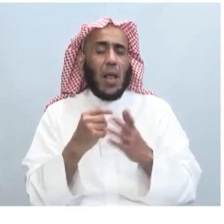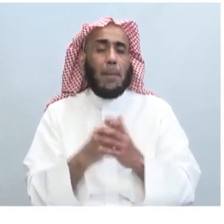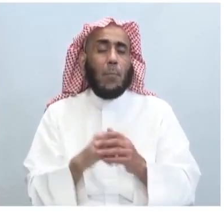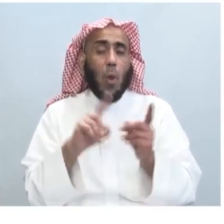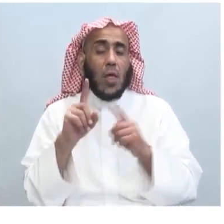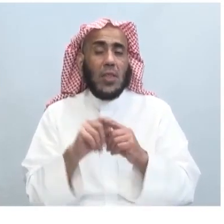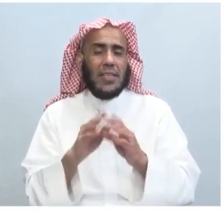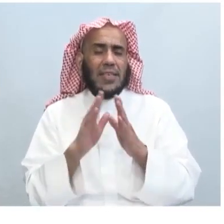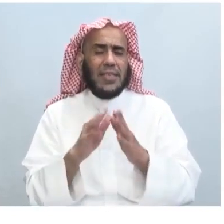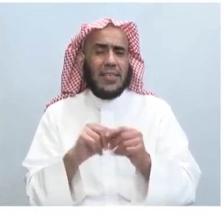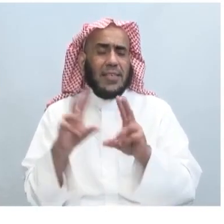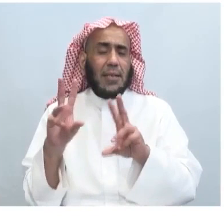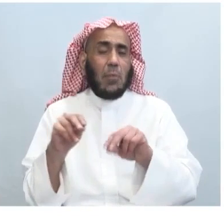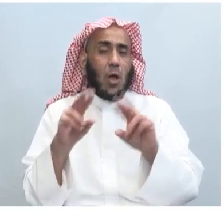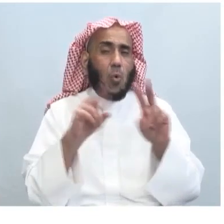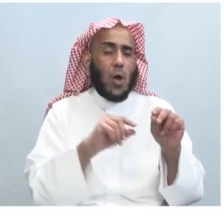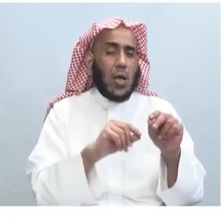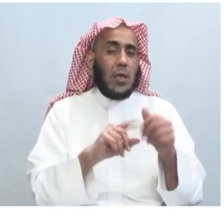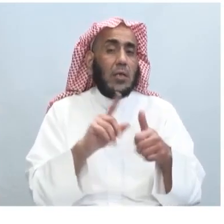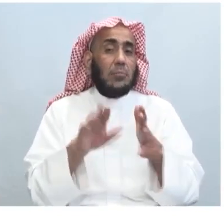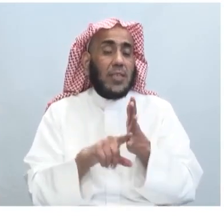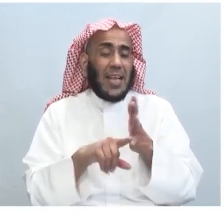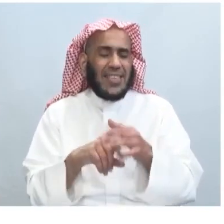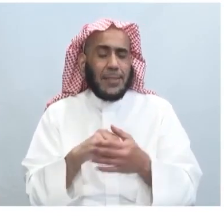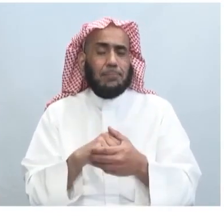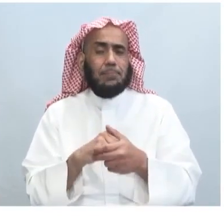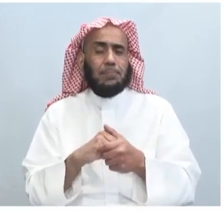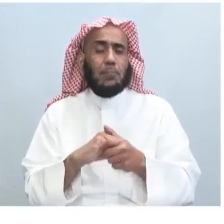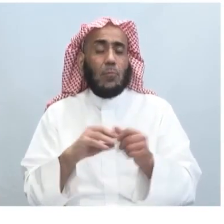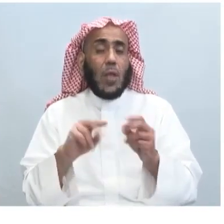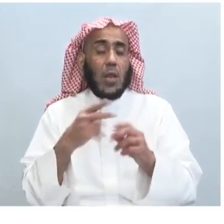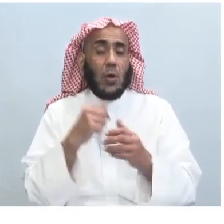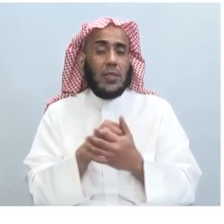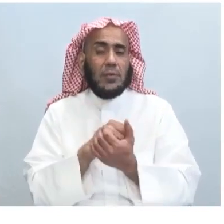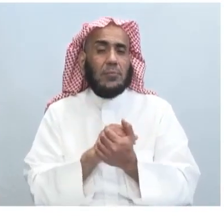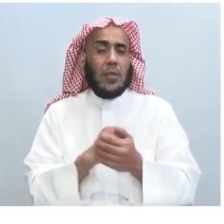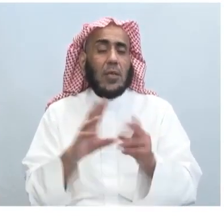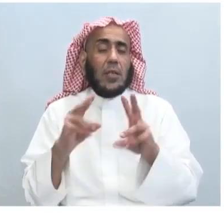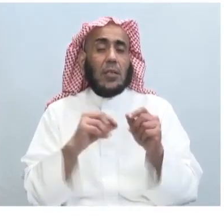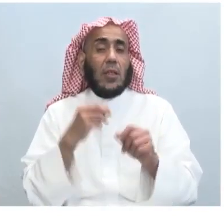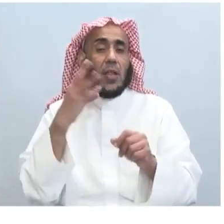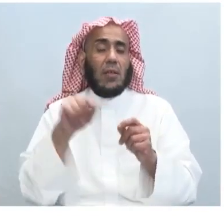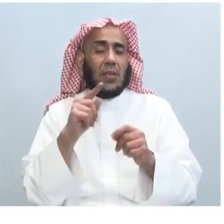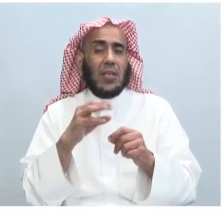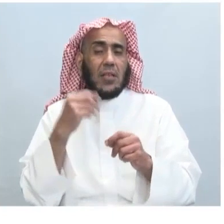ولاحظ هنا التركيز كما هو ابتدائي هنا النواتج اعطتني